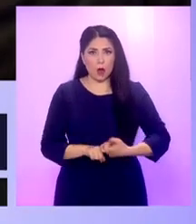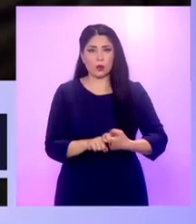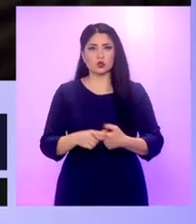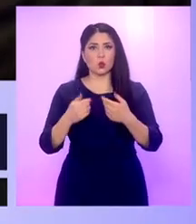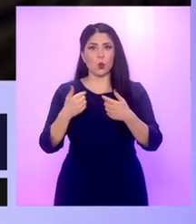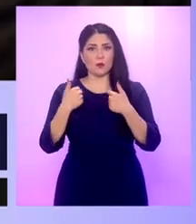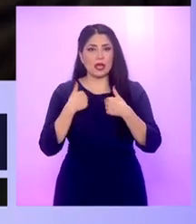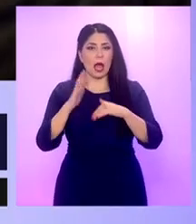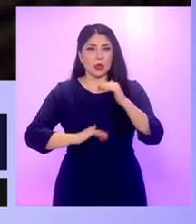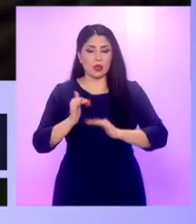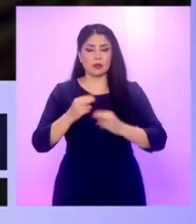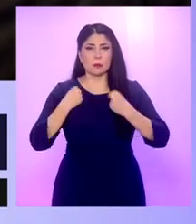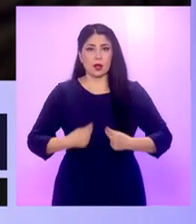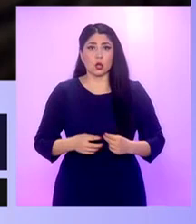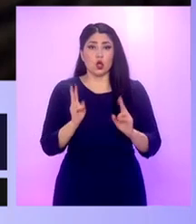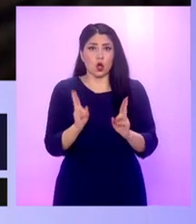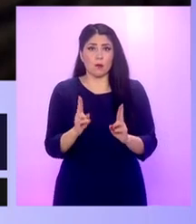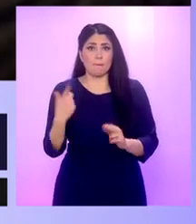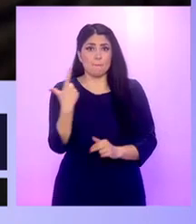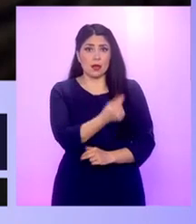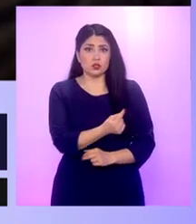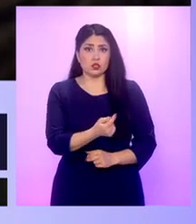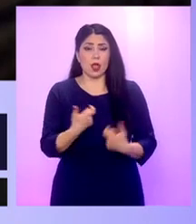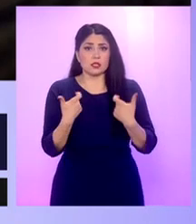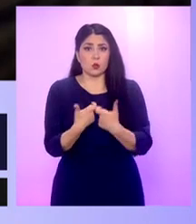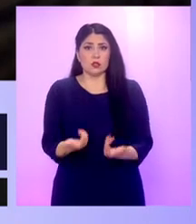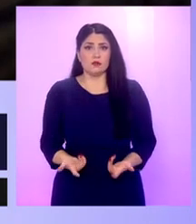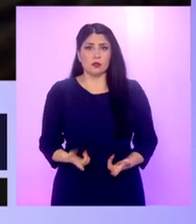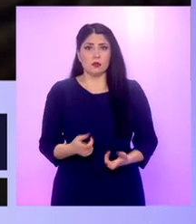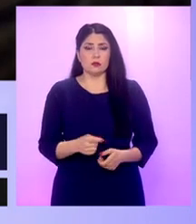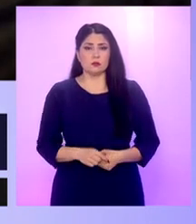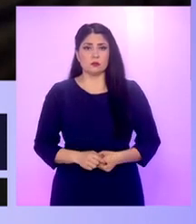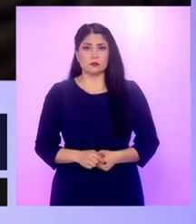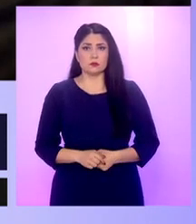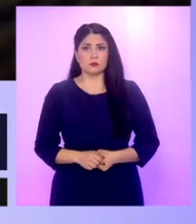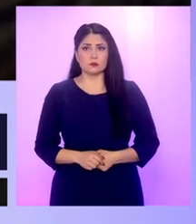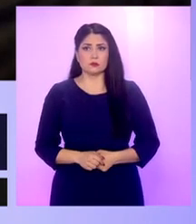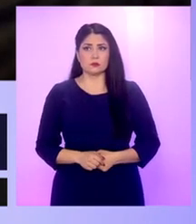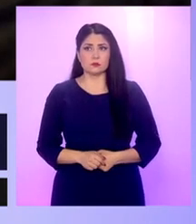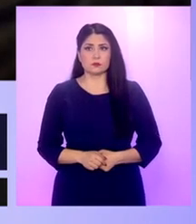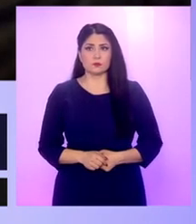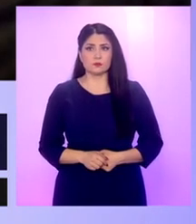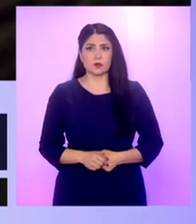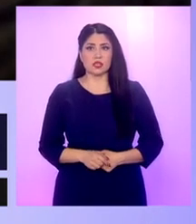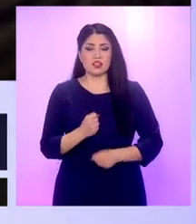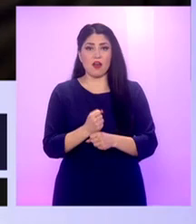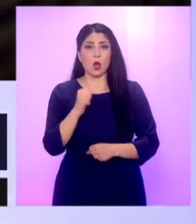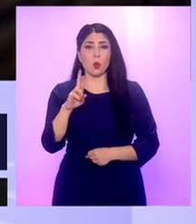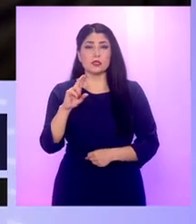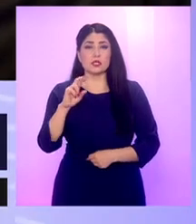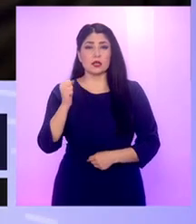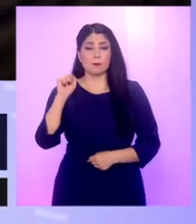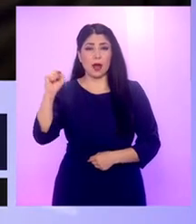cu mine în calitate de premier, atunci firește părăsești executivul. Ca să fac așa ceva USR-ul